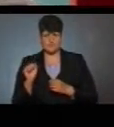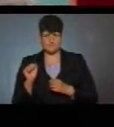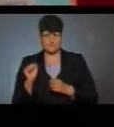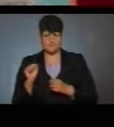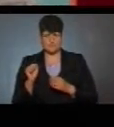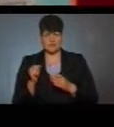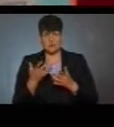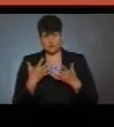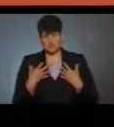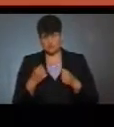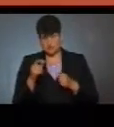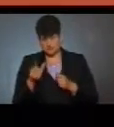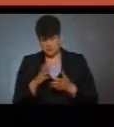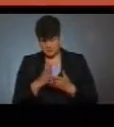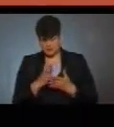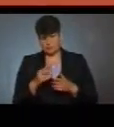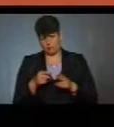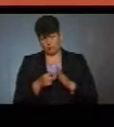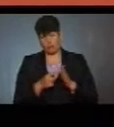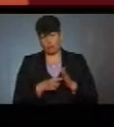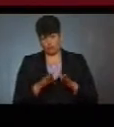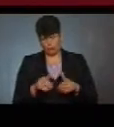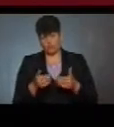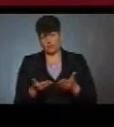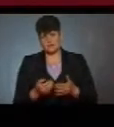десь поділися тим з кимось.